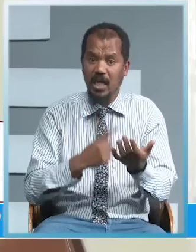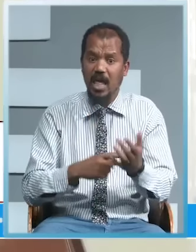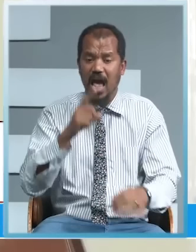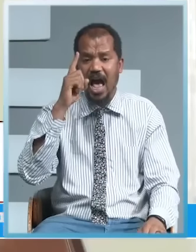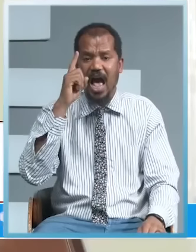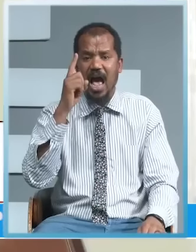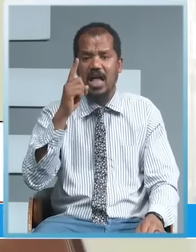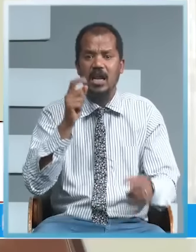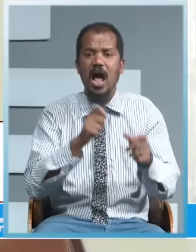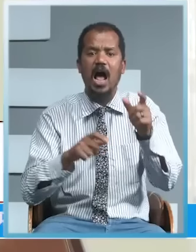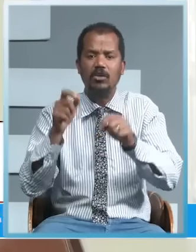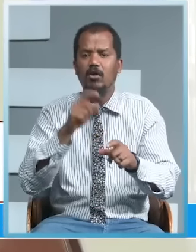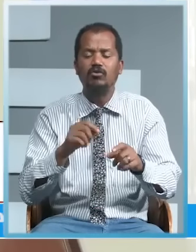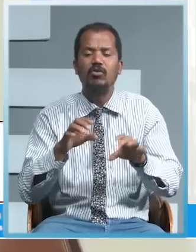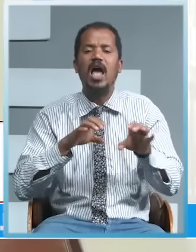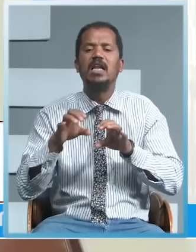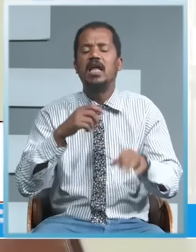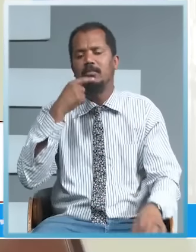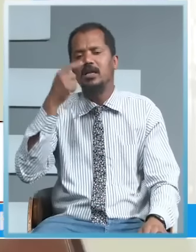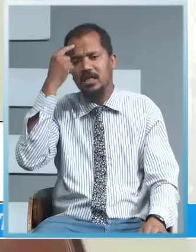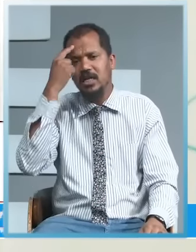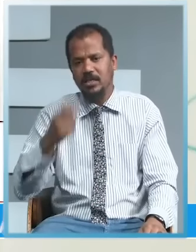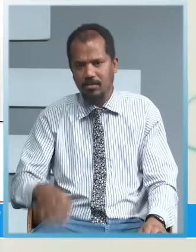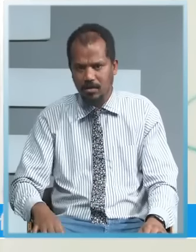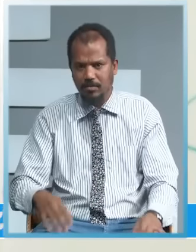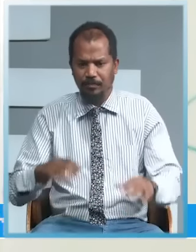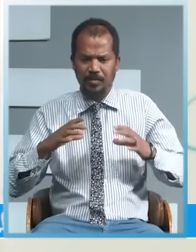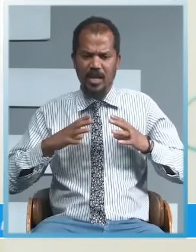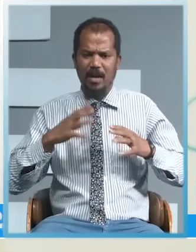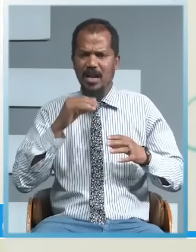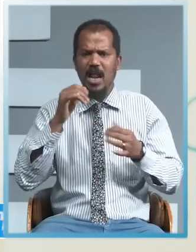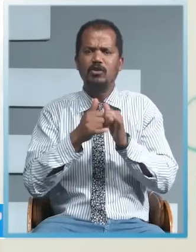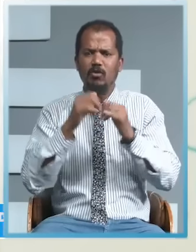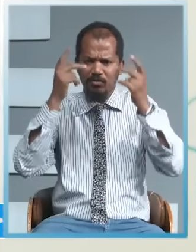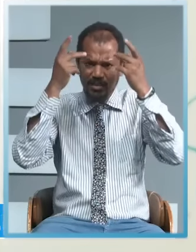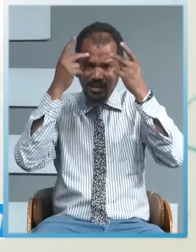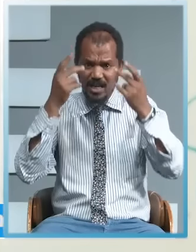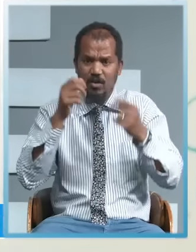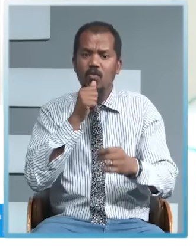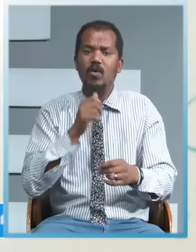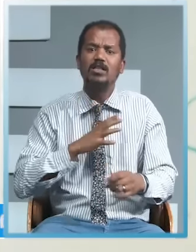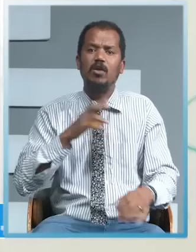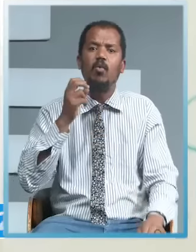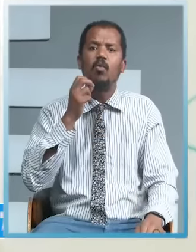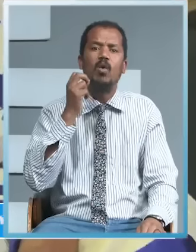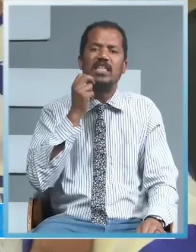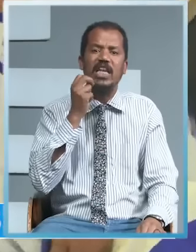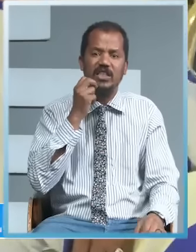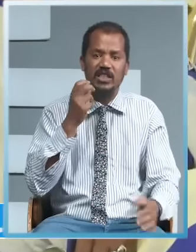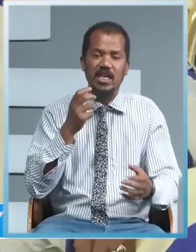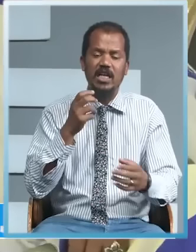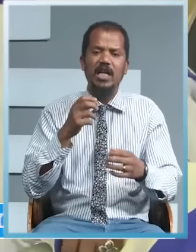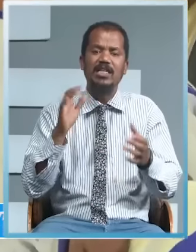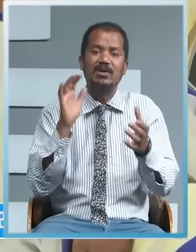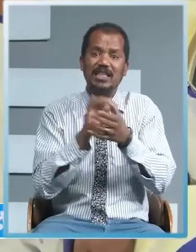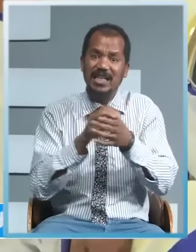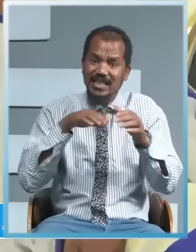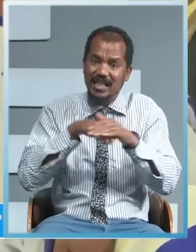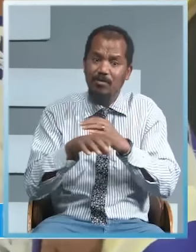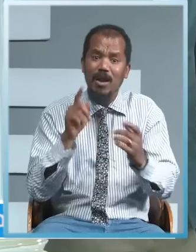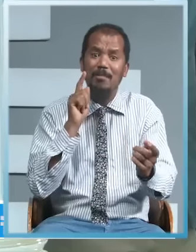አንድ አስተዋጽኦ ያደርገዋል ብለን እናስባለን። የባህልና ስፖርት ሚኒስትር ዴኤታ ወይዘሮ ወርቅነሽ አክለውም ጥንዶች ወደ ትዳር